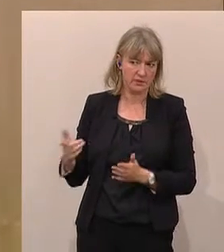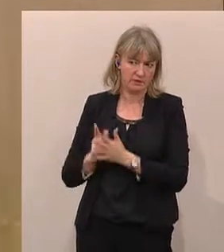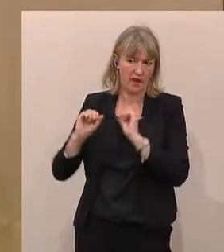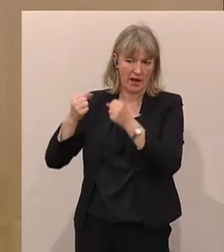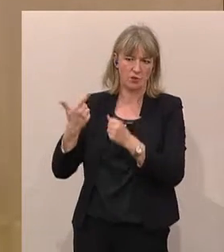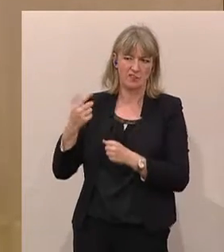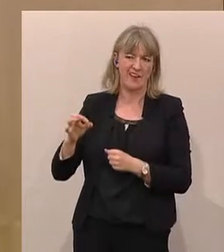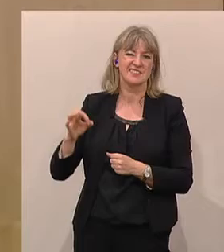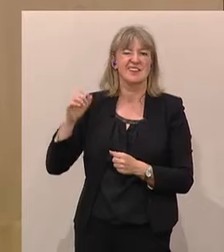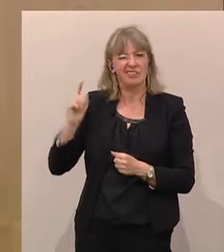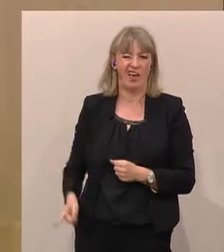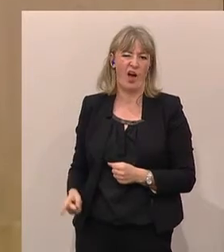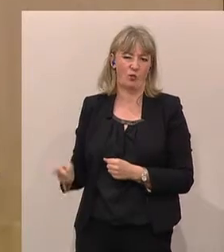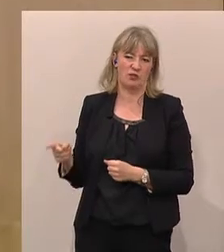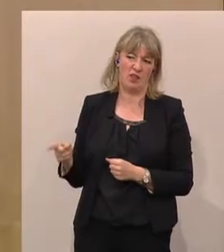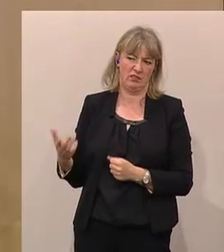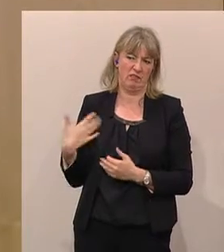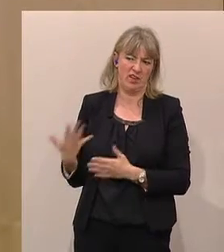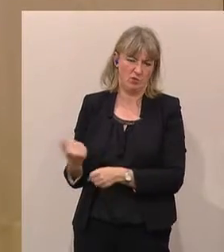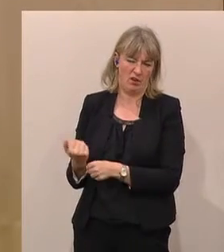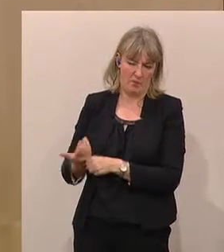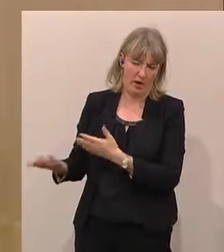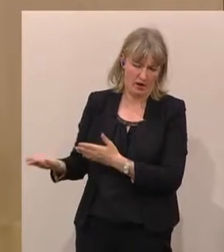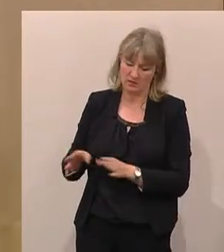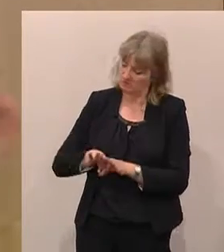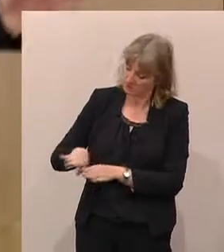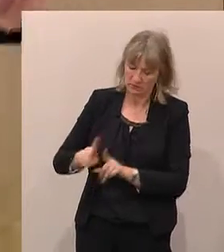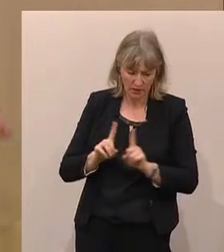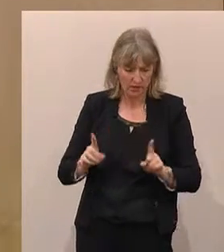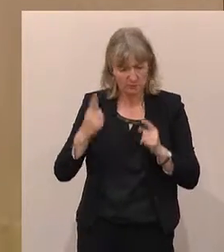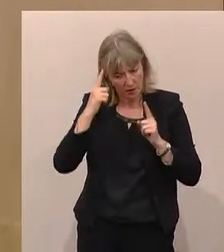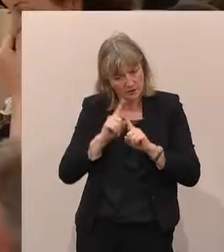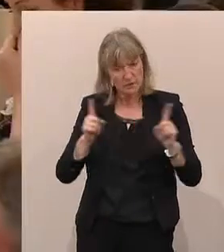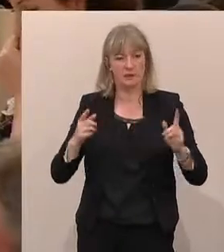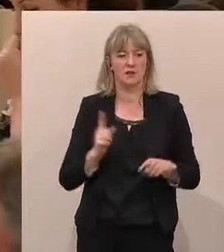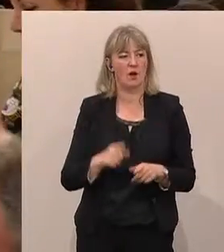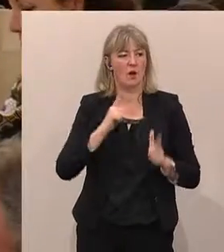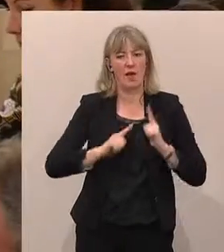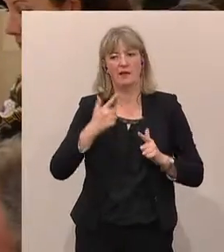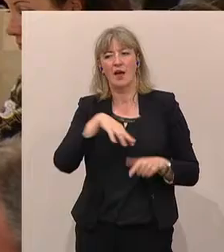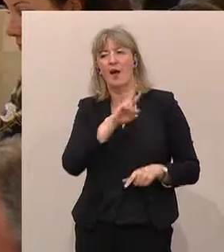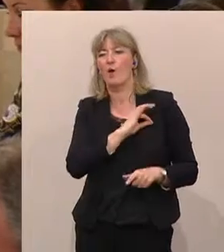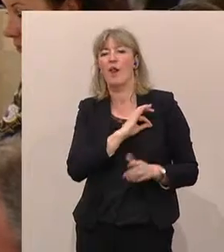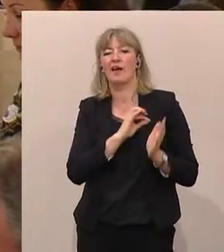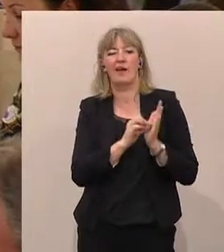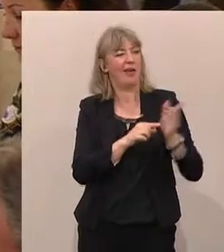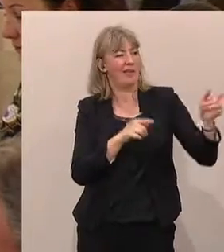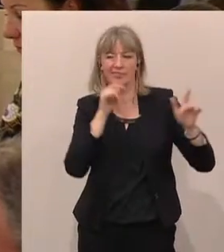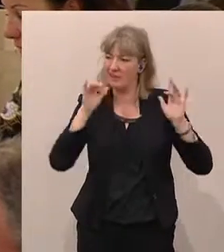Aktion 20.000 gemacht haben. Und leider ist heute Herr Kollege Kern nicht da,